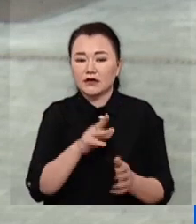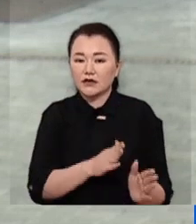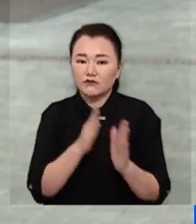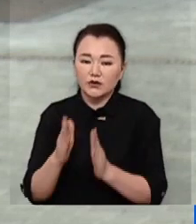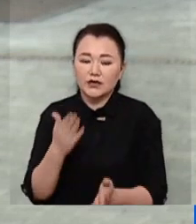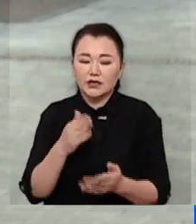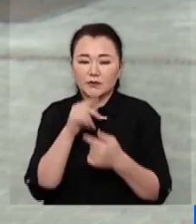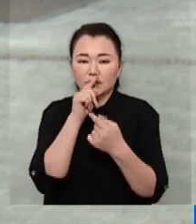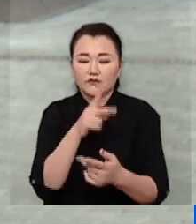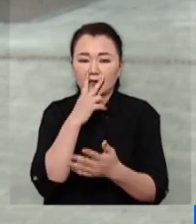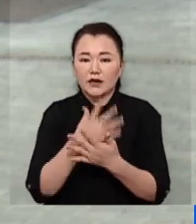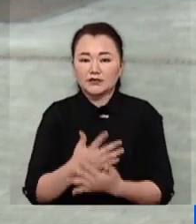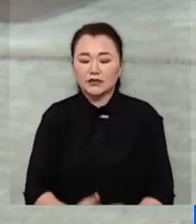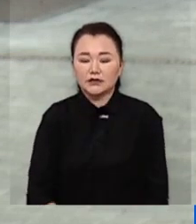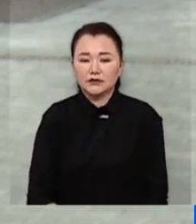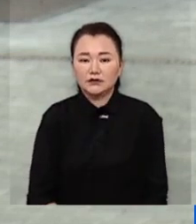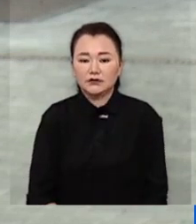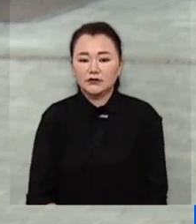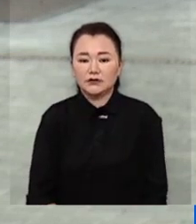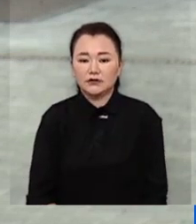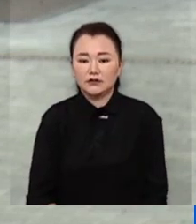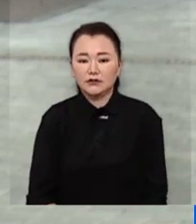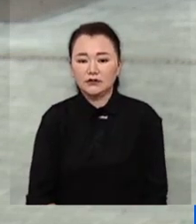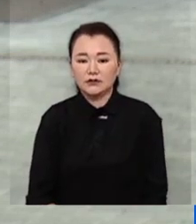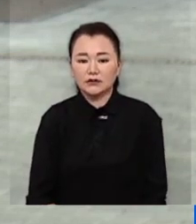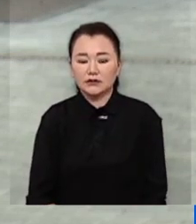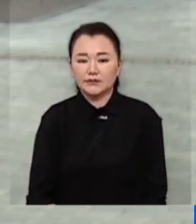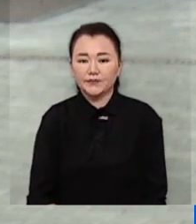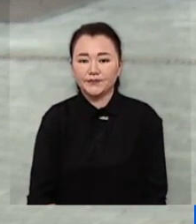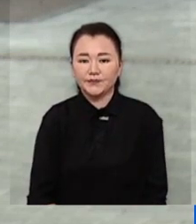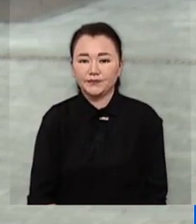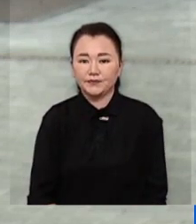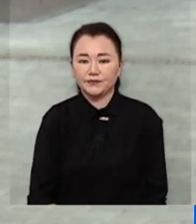противопоказаний. Жамал Габдуллина, Думан Сулейменов, Информбюро, Алматы.